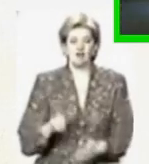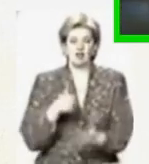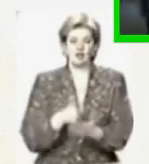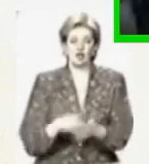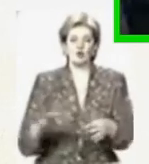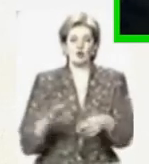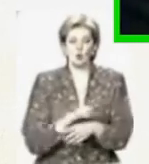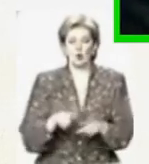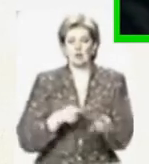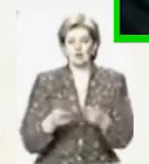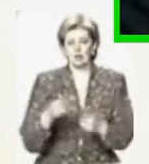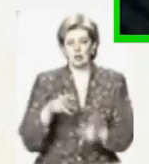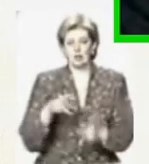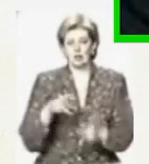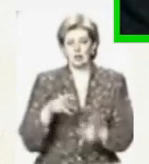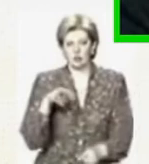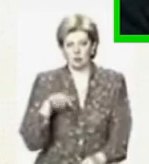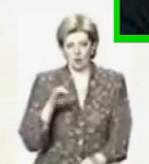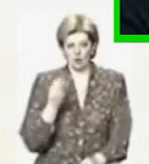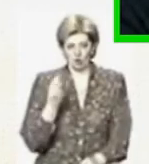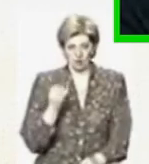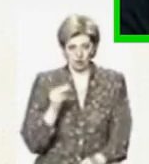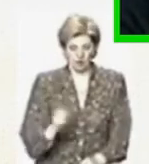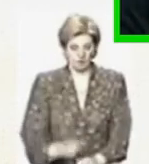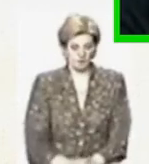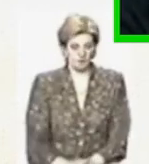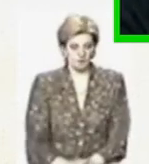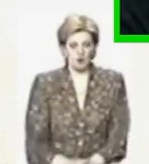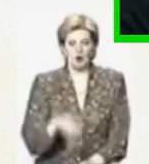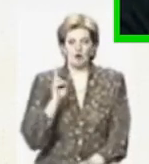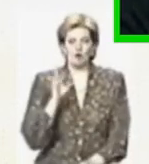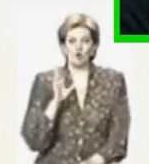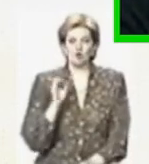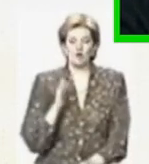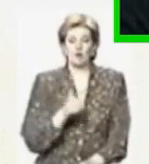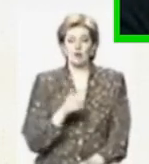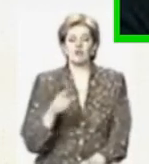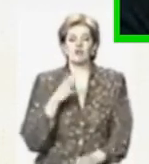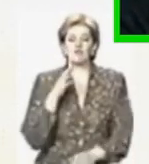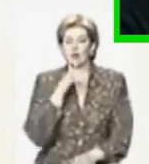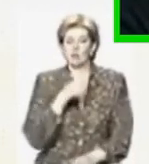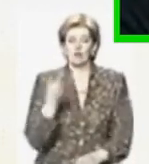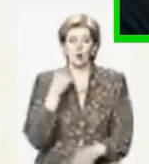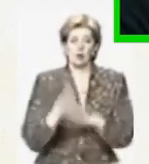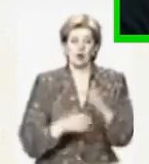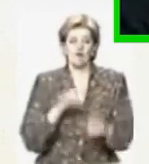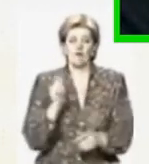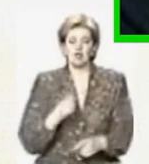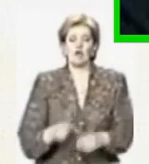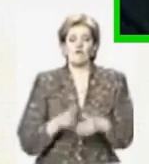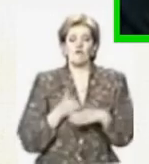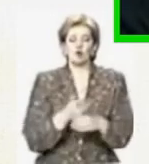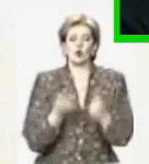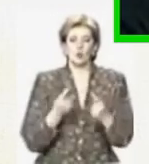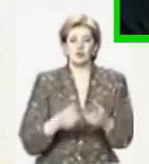Как вот в этом году уже, можно сказать, на октябрьские праздники нам строители обещали посмотреть